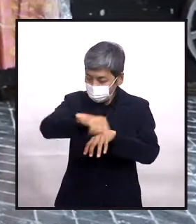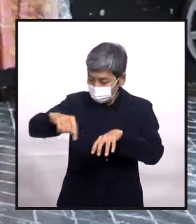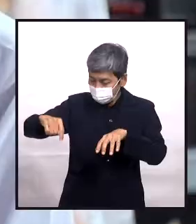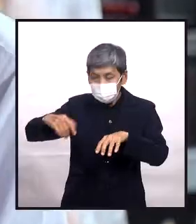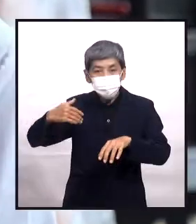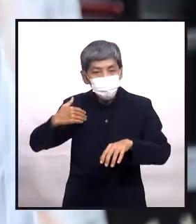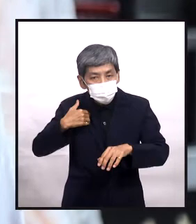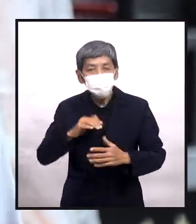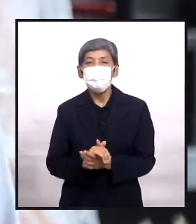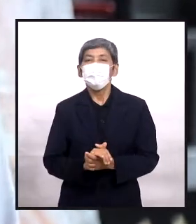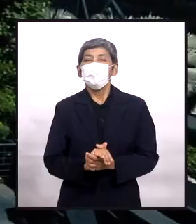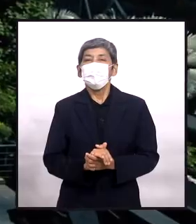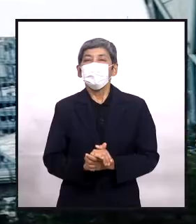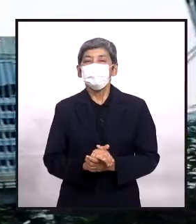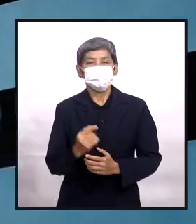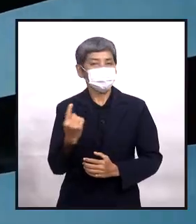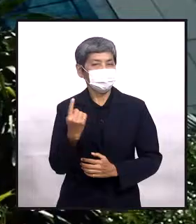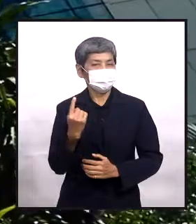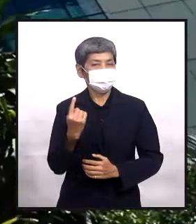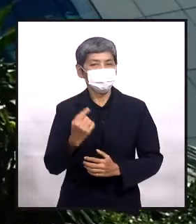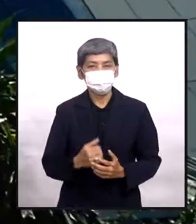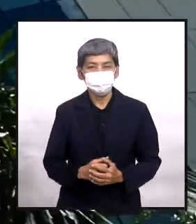ย ทุนนิยม